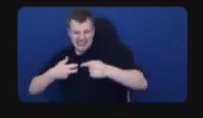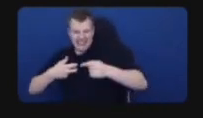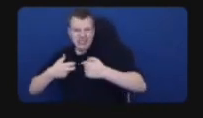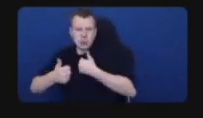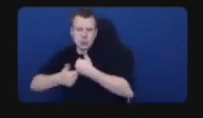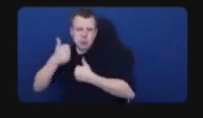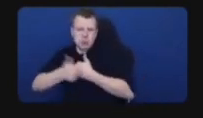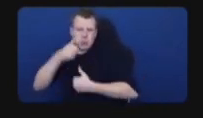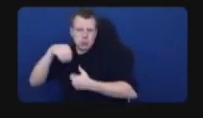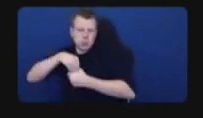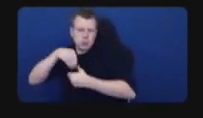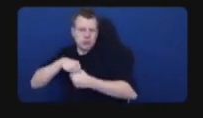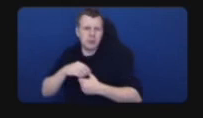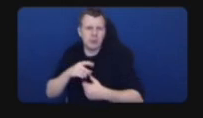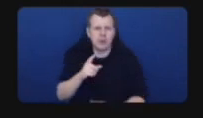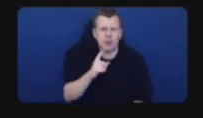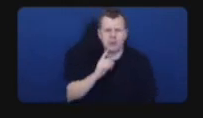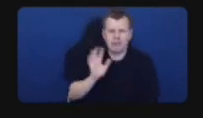远远超于那些副作用的。